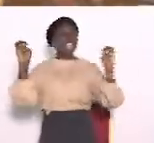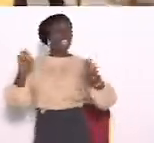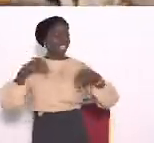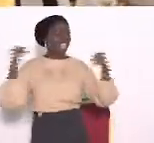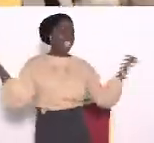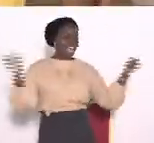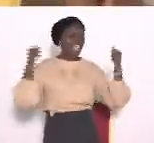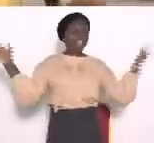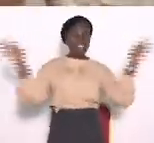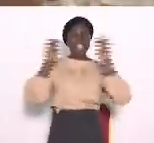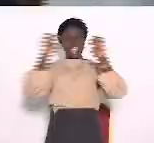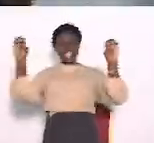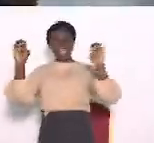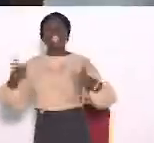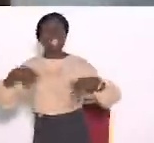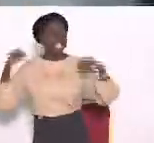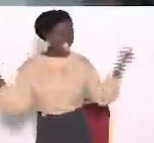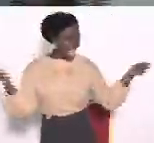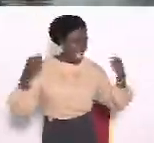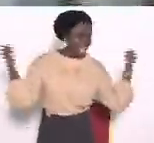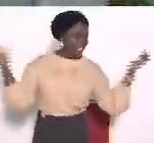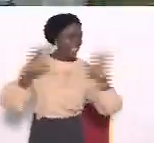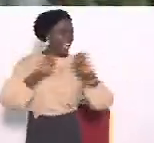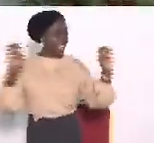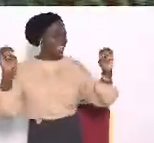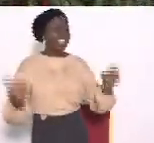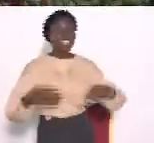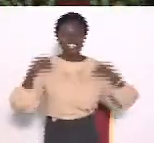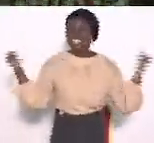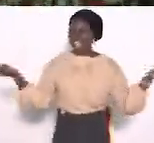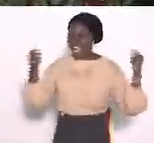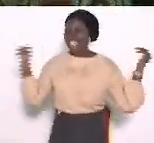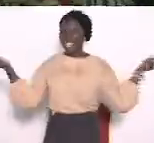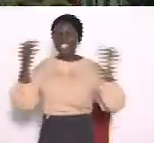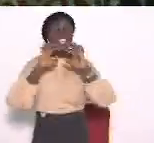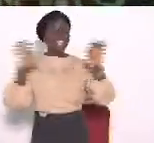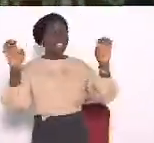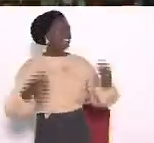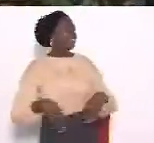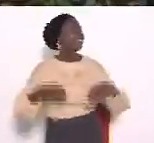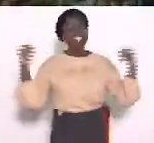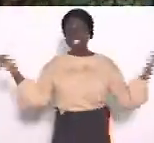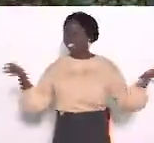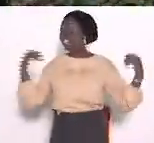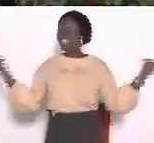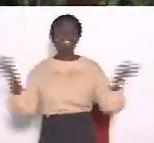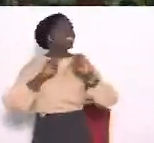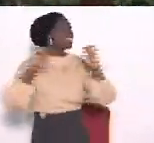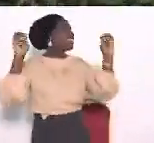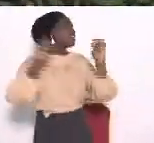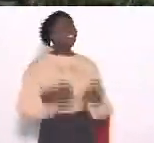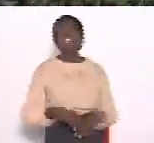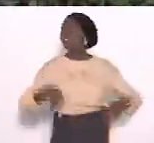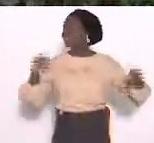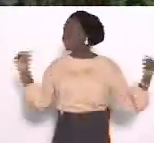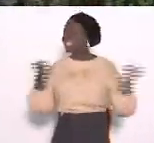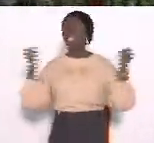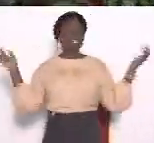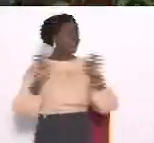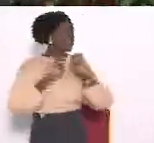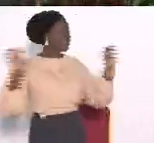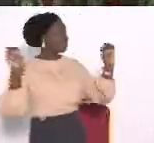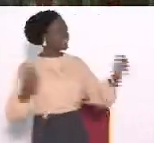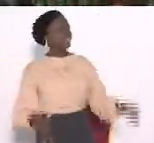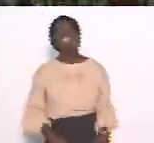haleluyaeluya haleluya haleluya haleluya haleluya